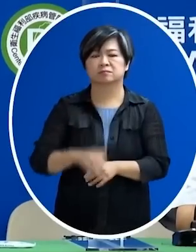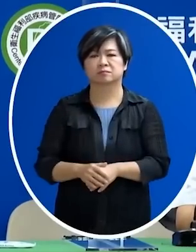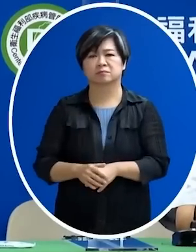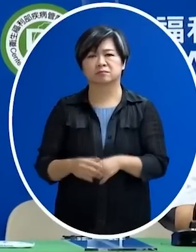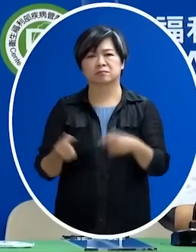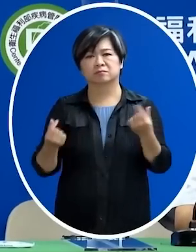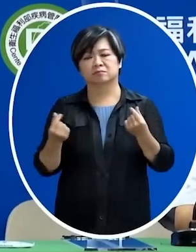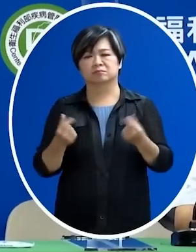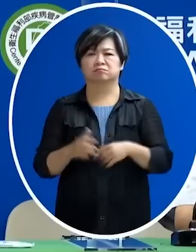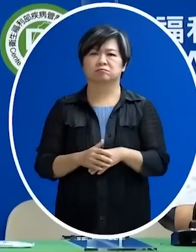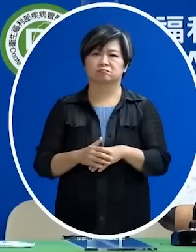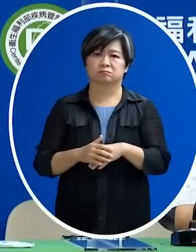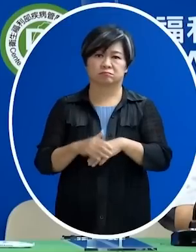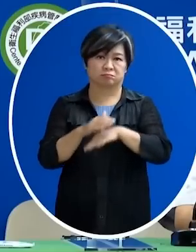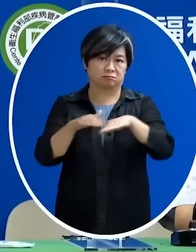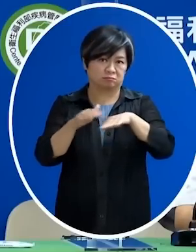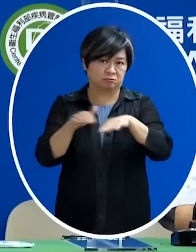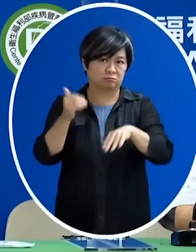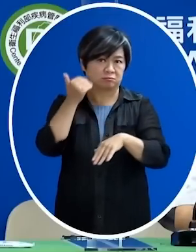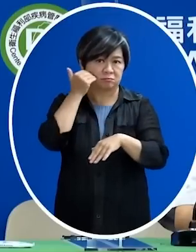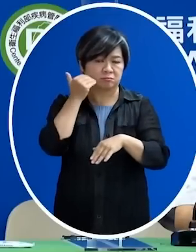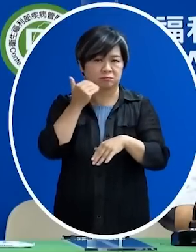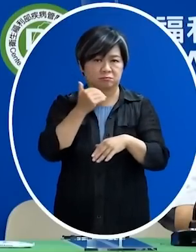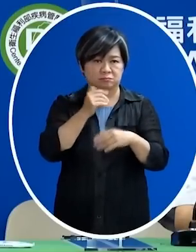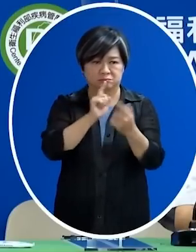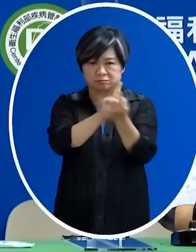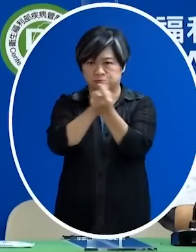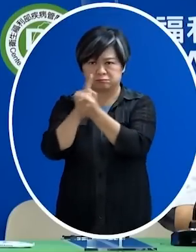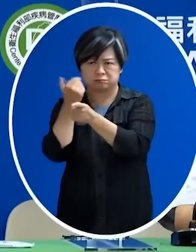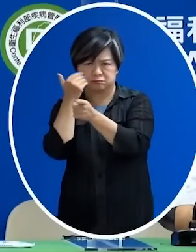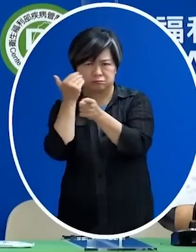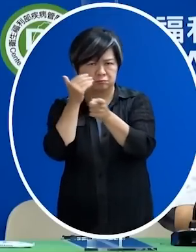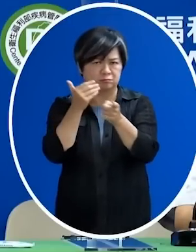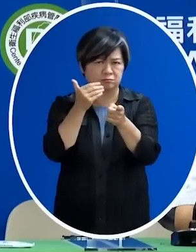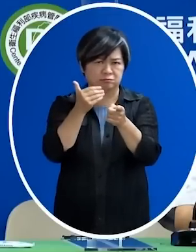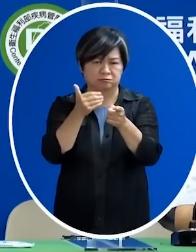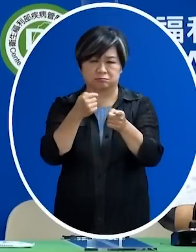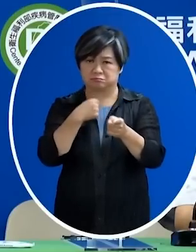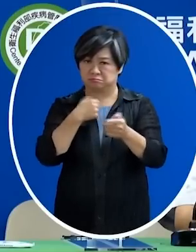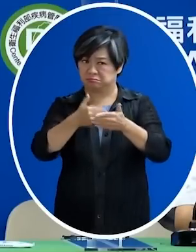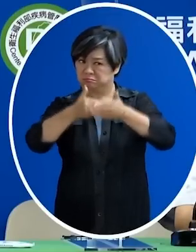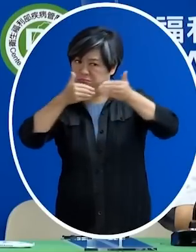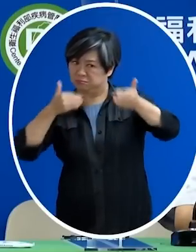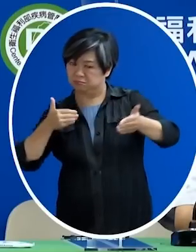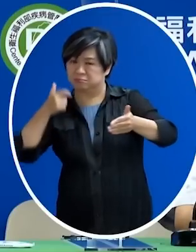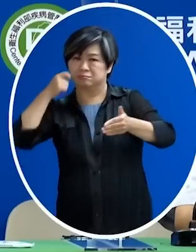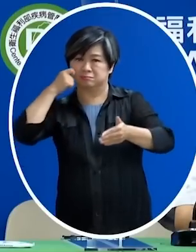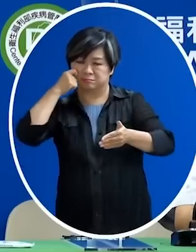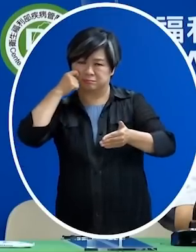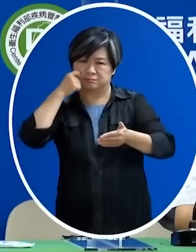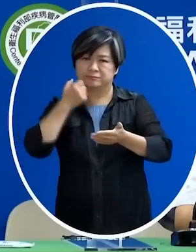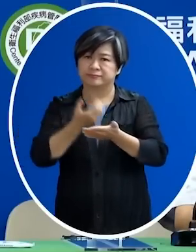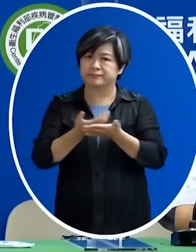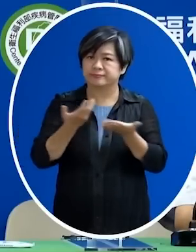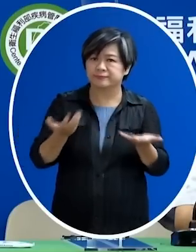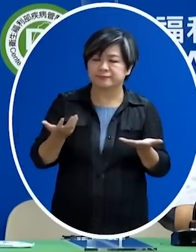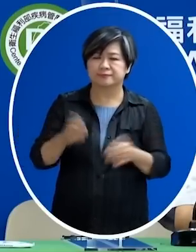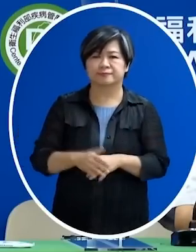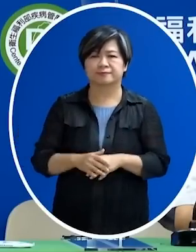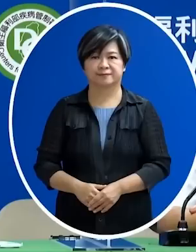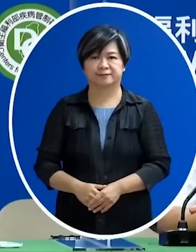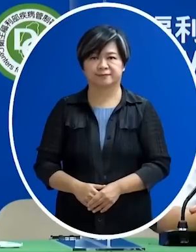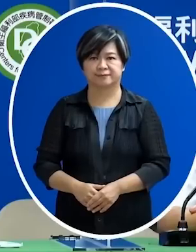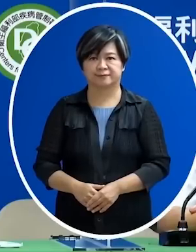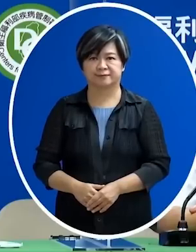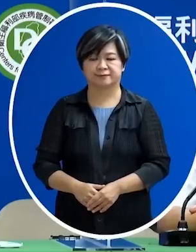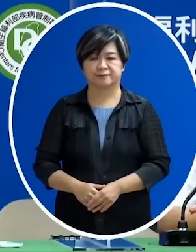的时候，那如果要跟这个不特定的对象没有办法保持安全这个社交的距离的情况之下，还是戴上口